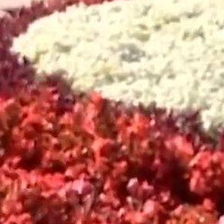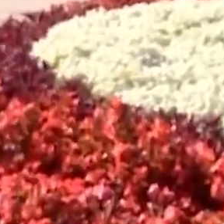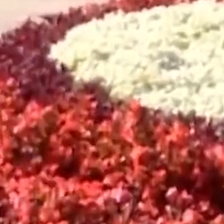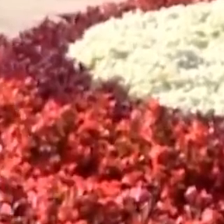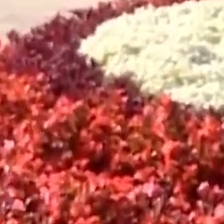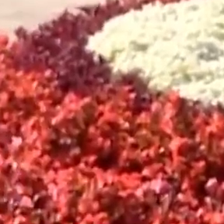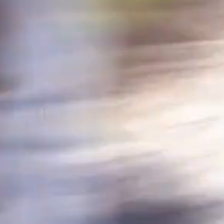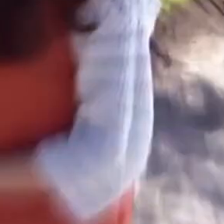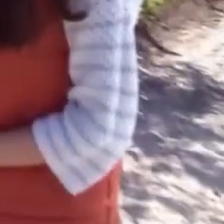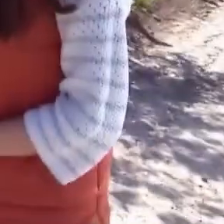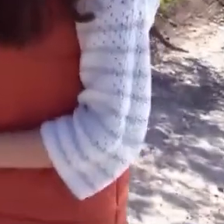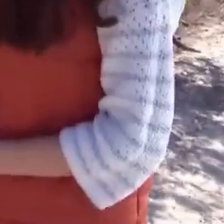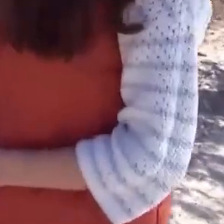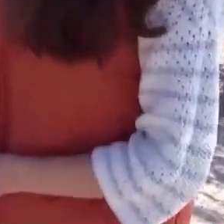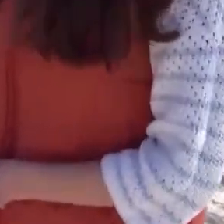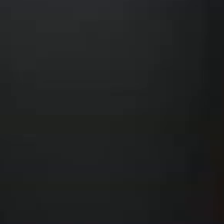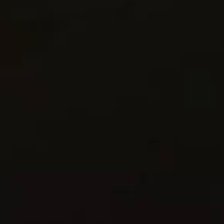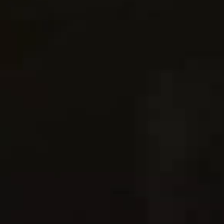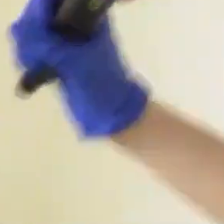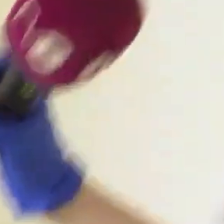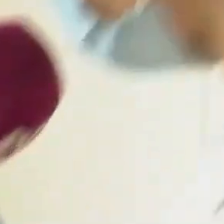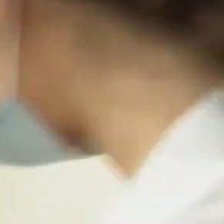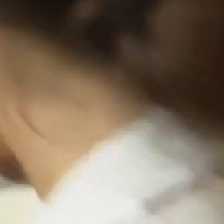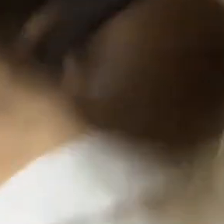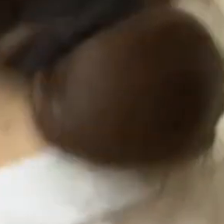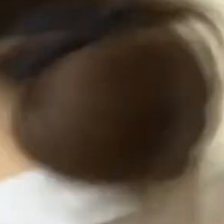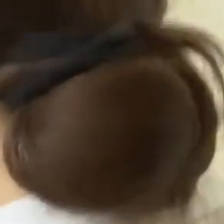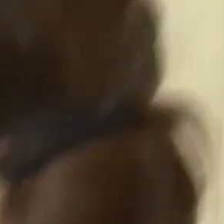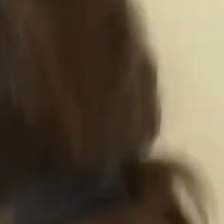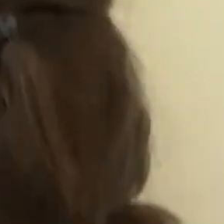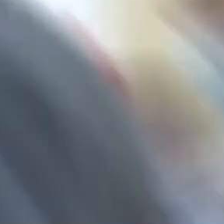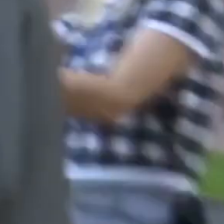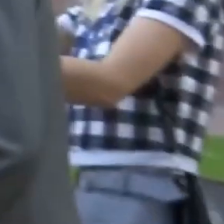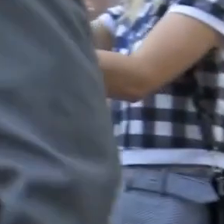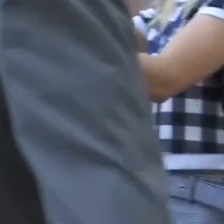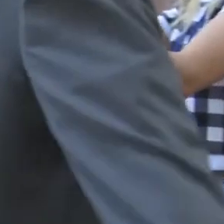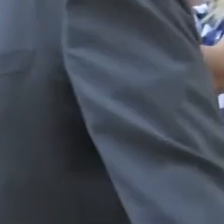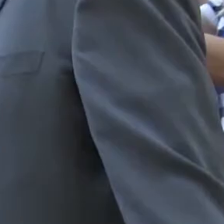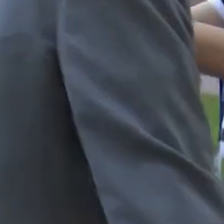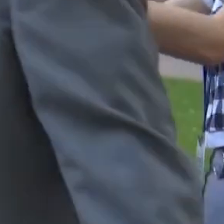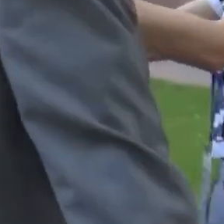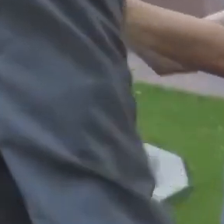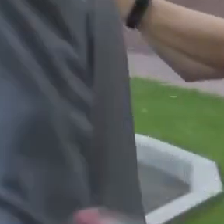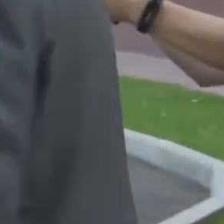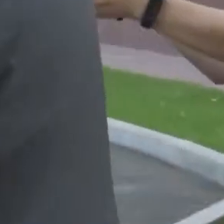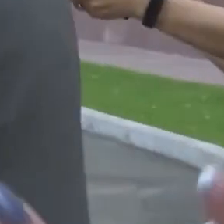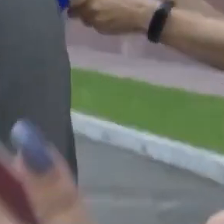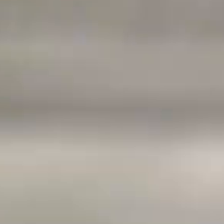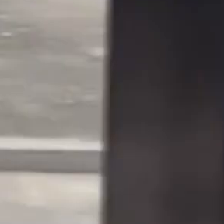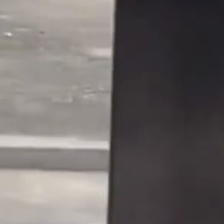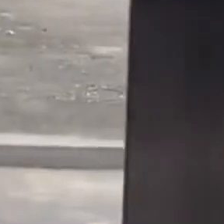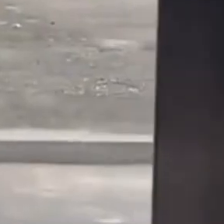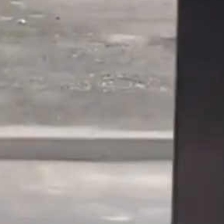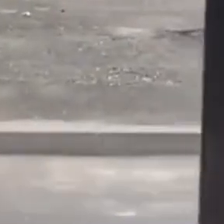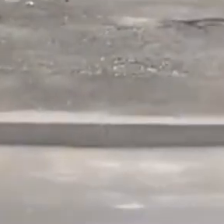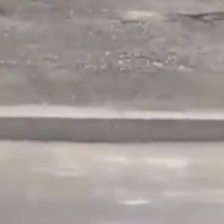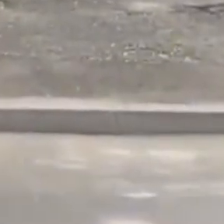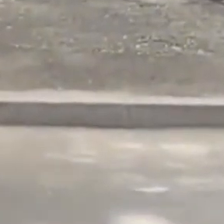rușine mie rușine am pus întrebări care nu se blochează nu